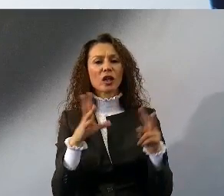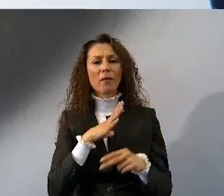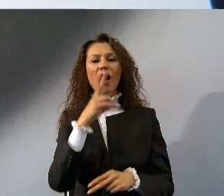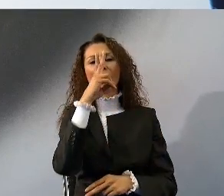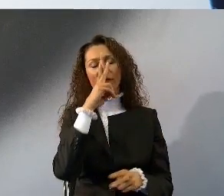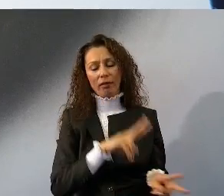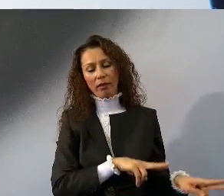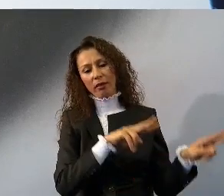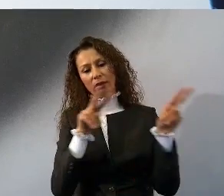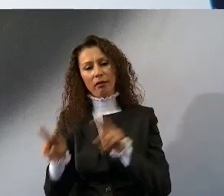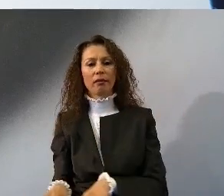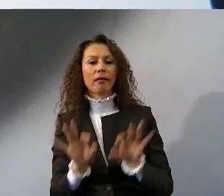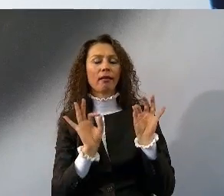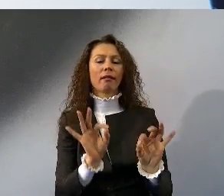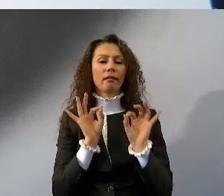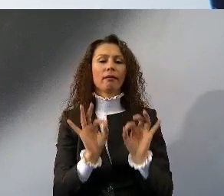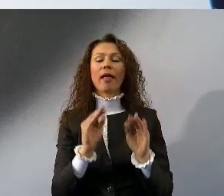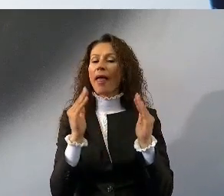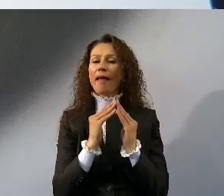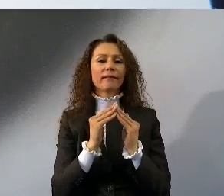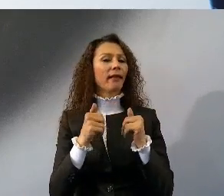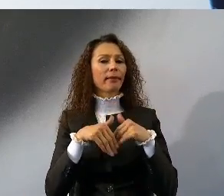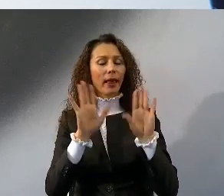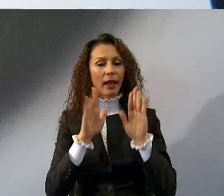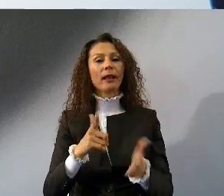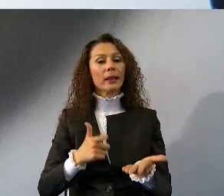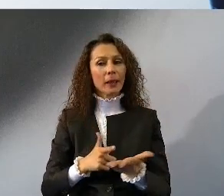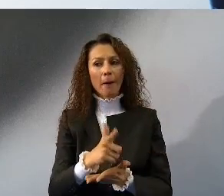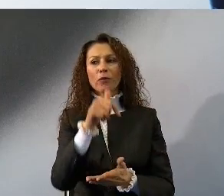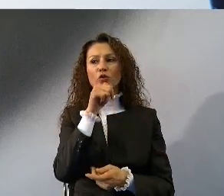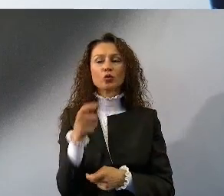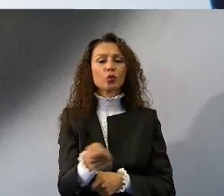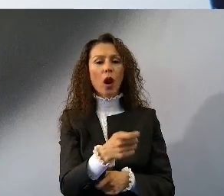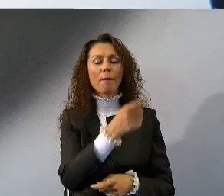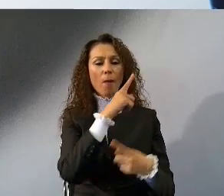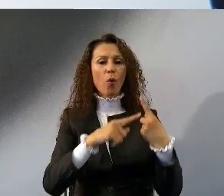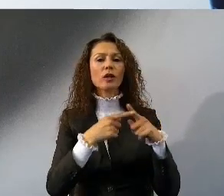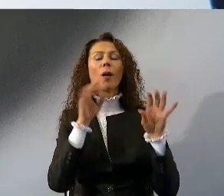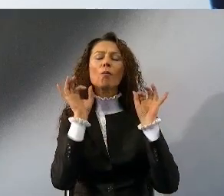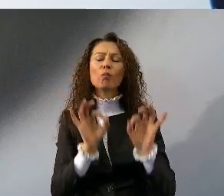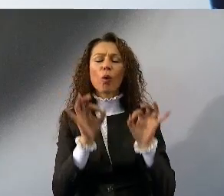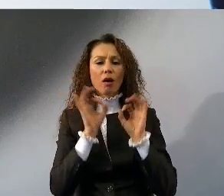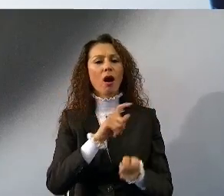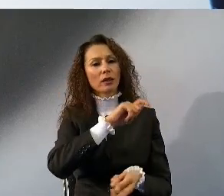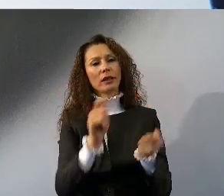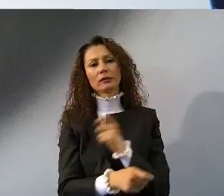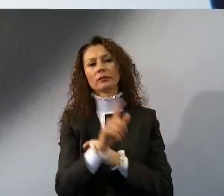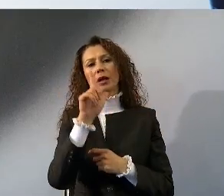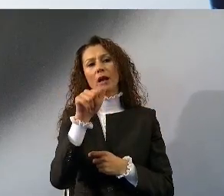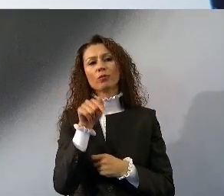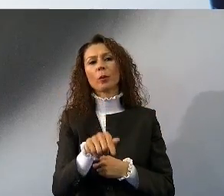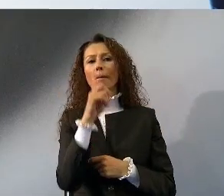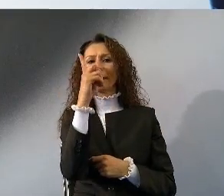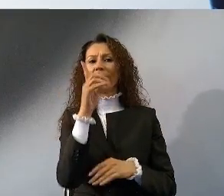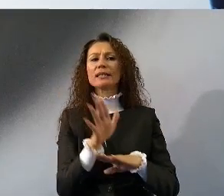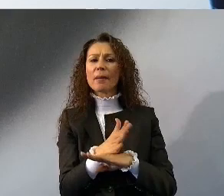Alışkanlık. Alışkanlıkları sadece evde değil, tarımdaki sulama politikamızda da muhakkak değiştirmek zorundayız. Bunun bir tek sebebi